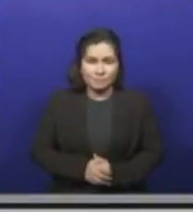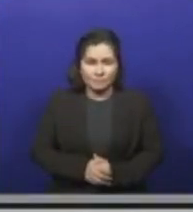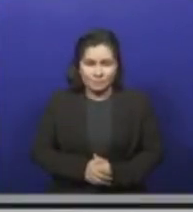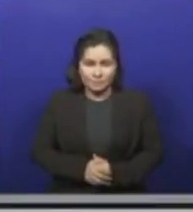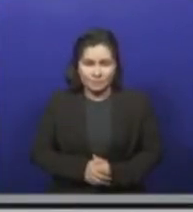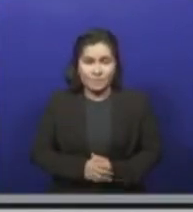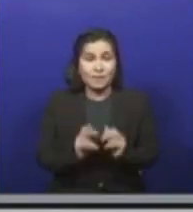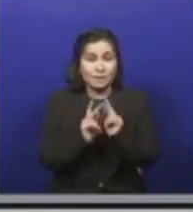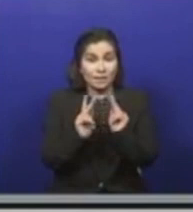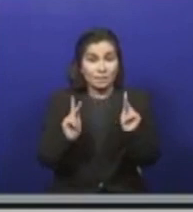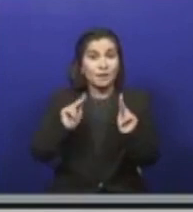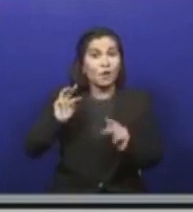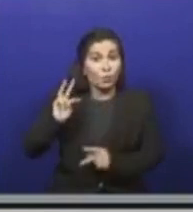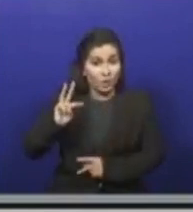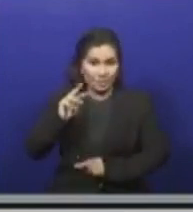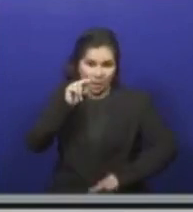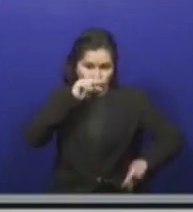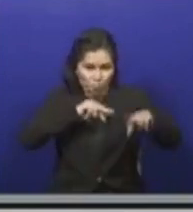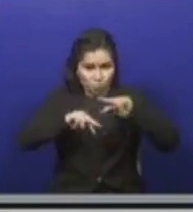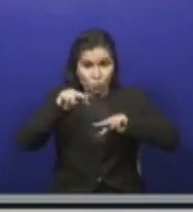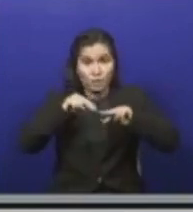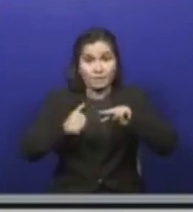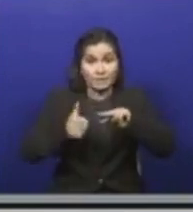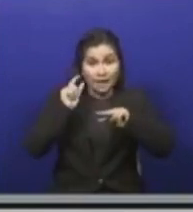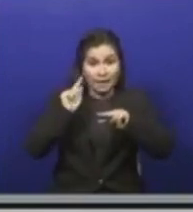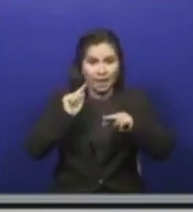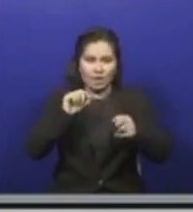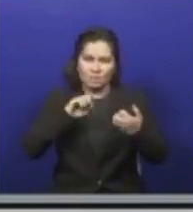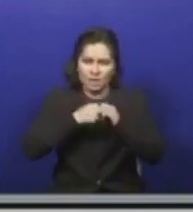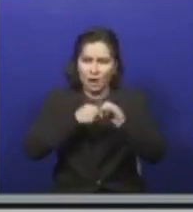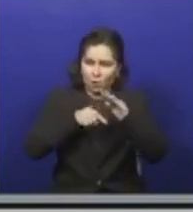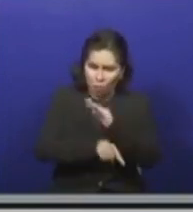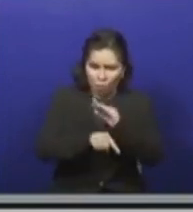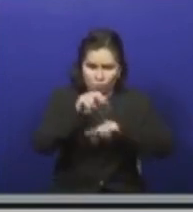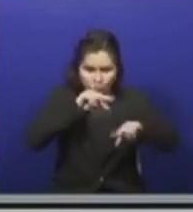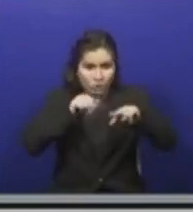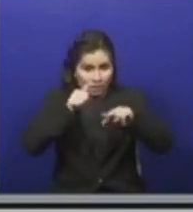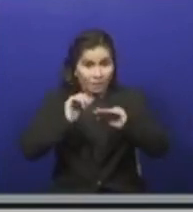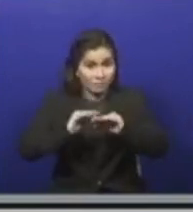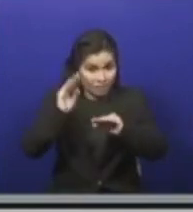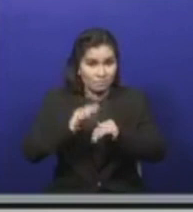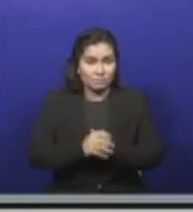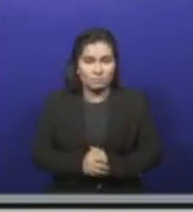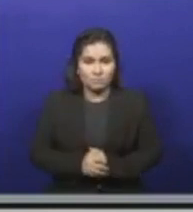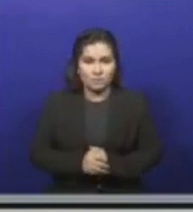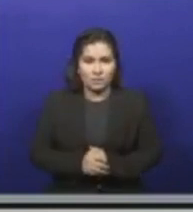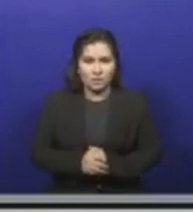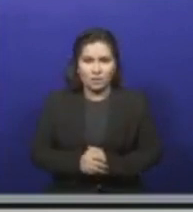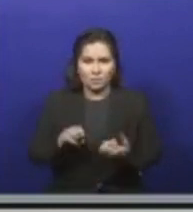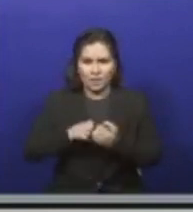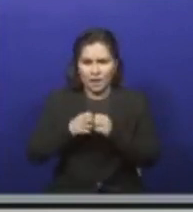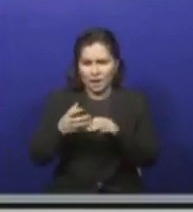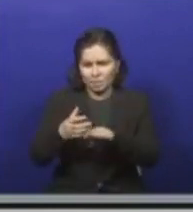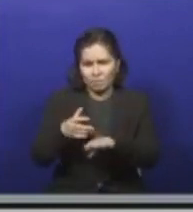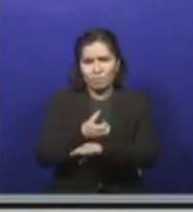กรรมธิการวิสามันสามารถตรวจได้มากกว่าการทุจริตตรวจได้มากกว่าการแทรกแซงทางการเมือง